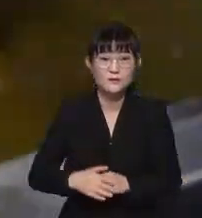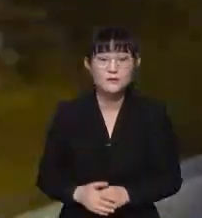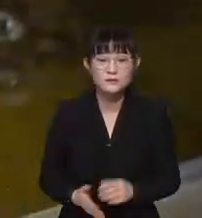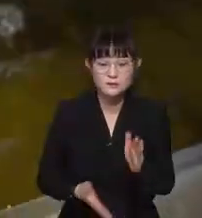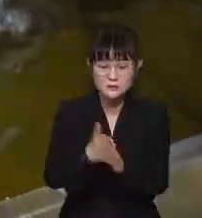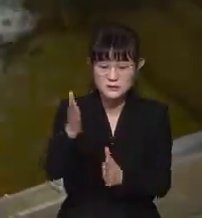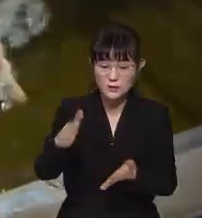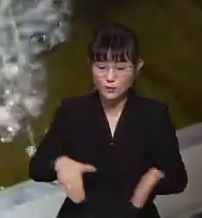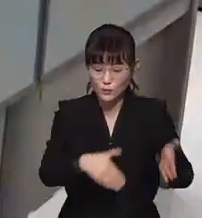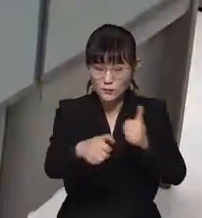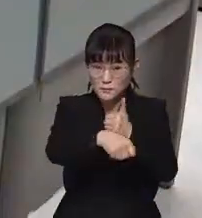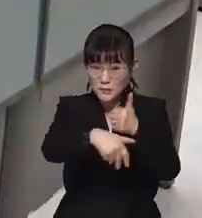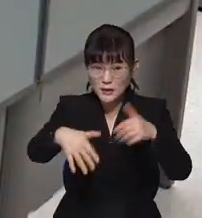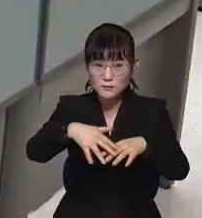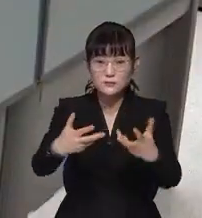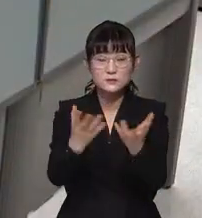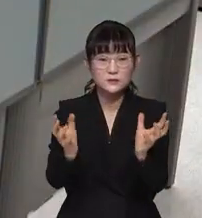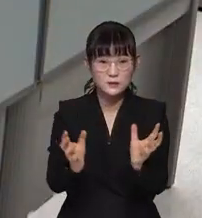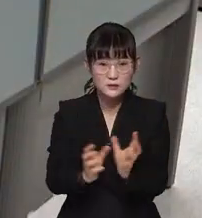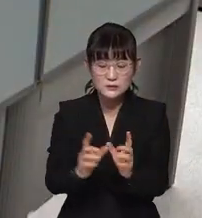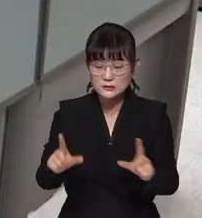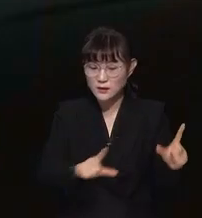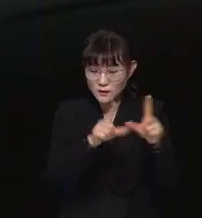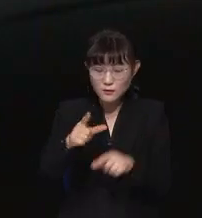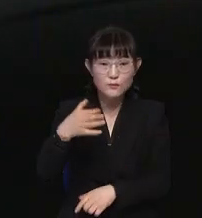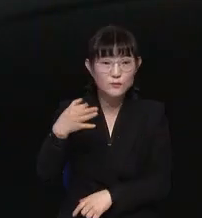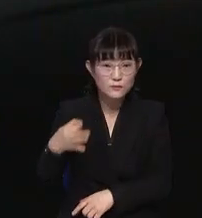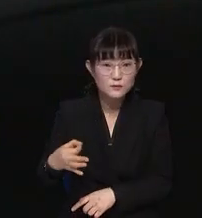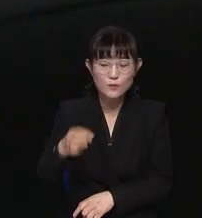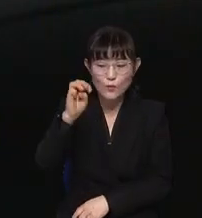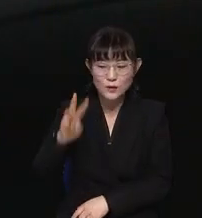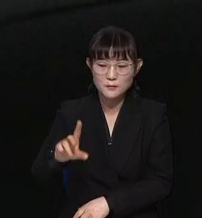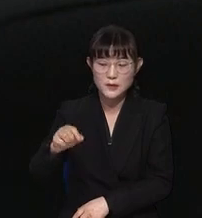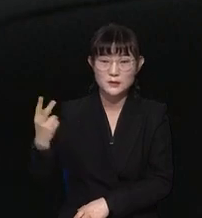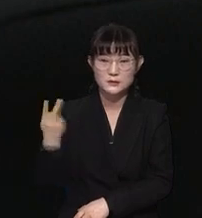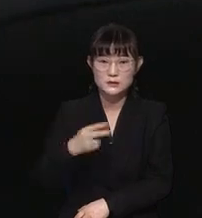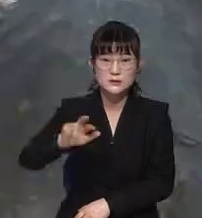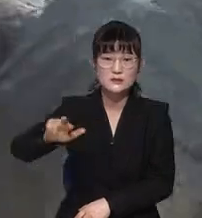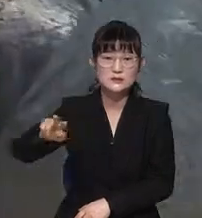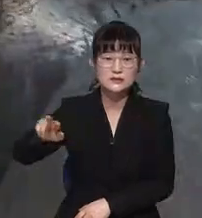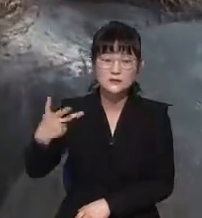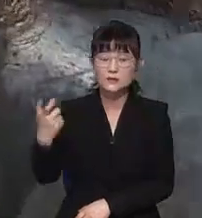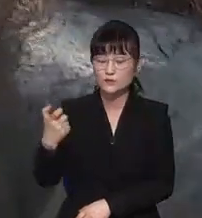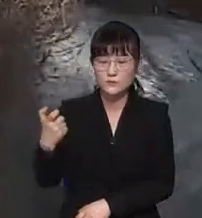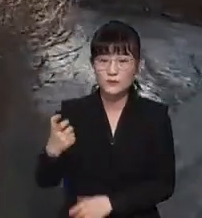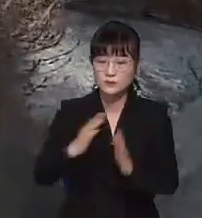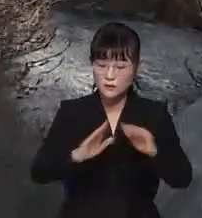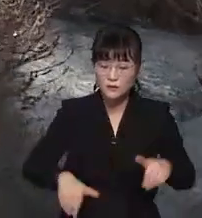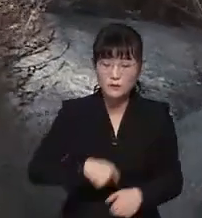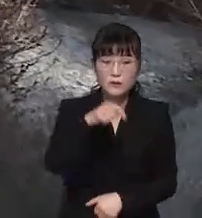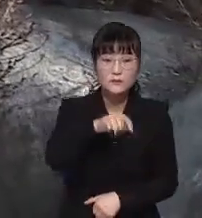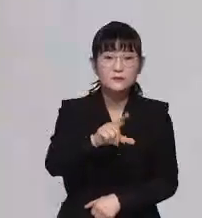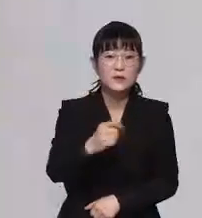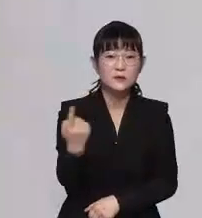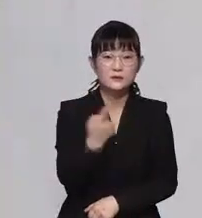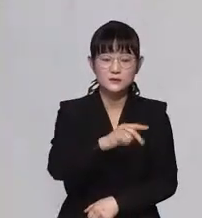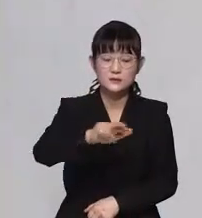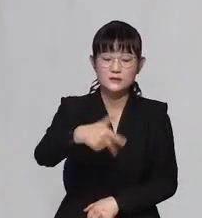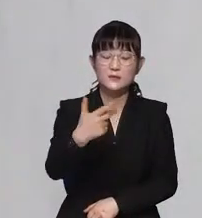시도와 산하기관 근로자에게 적용되는 임금은 광주 12,7 60원 전담은